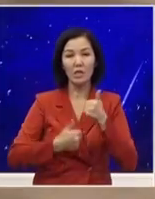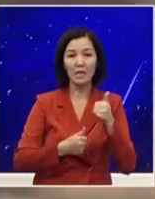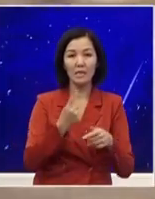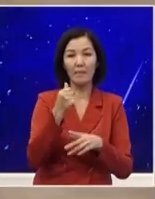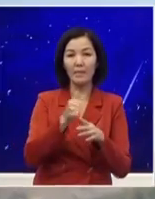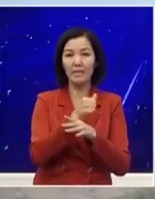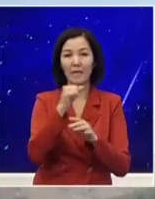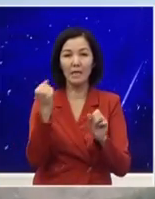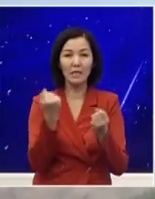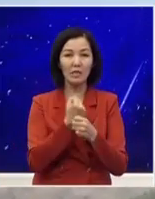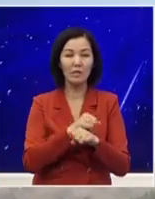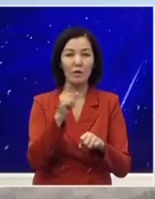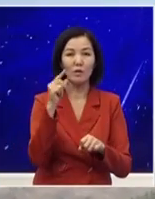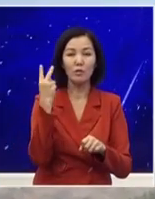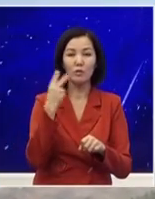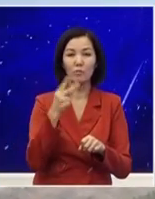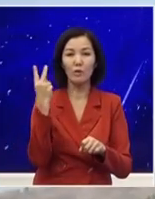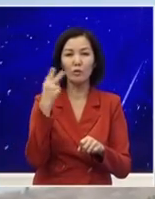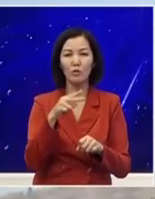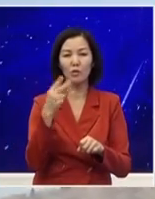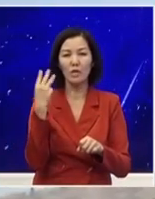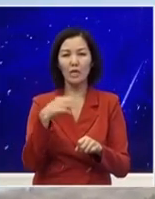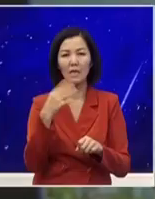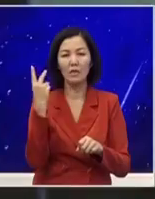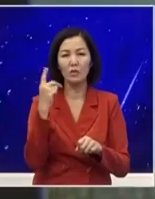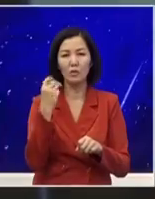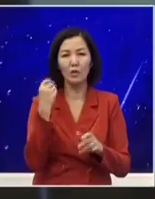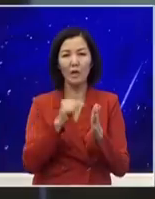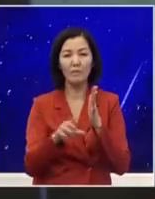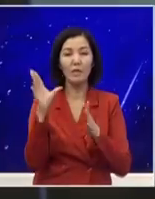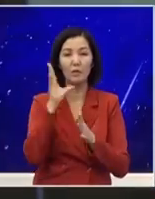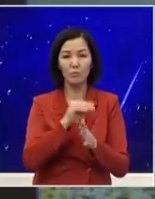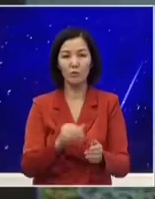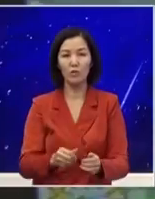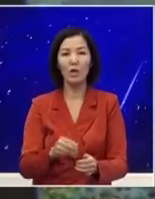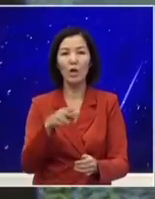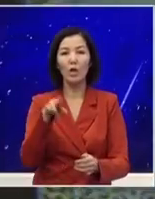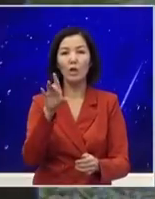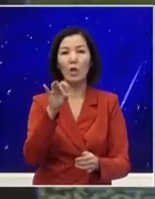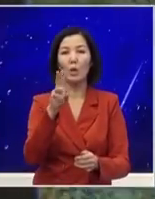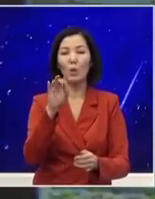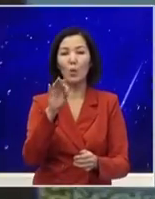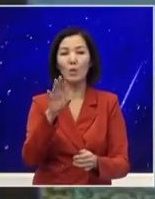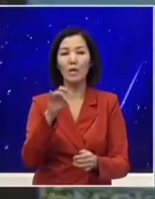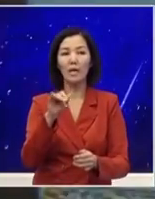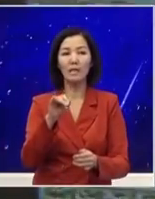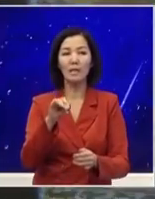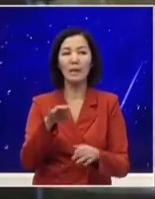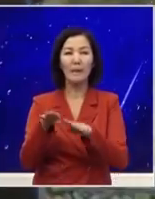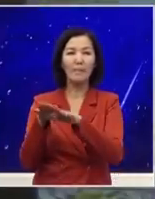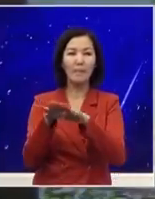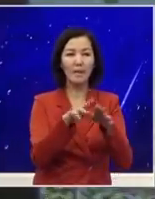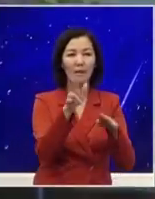сағаттық жылдамдығы 120-дан 140-160 шақырымға дейін жетеді дейді мамандар. Дрон ұшырып кеңістіктен бірегей кадрлар